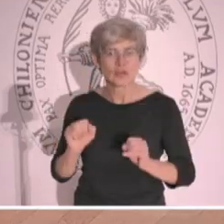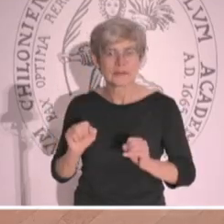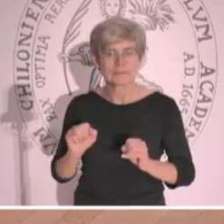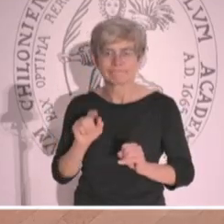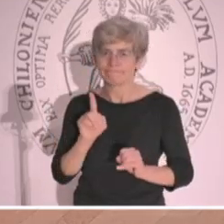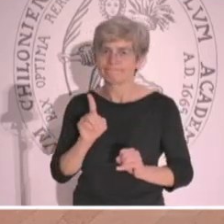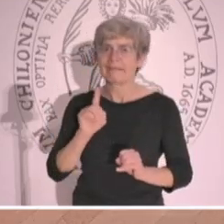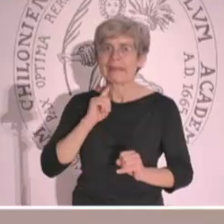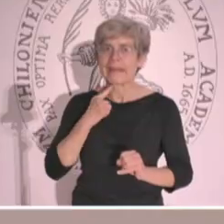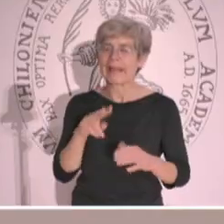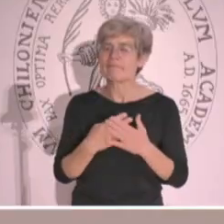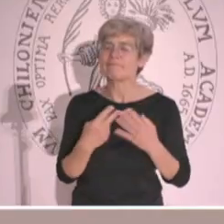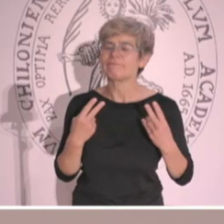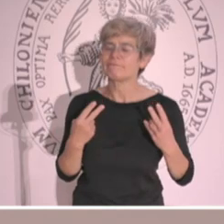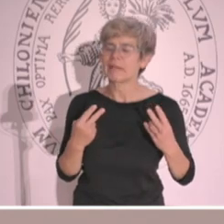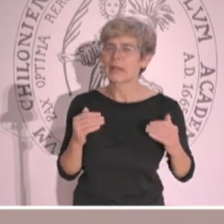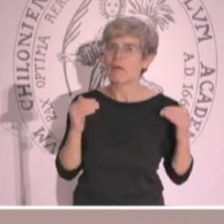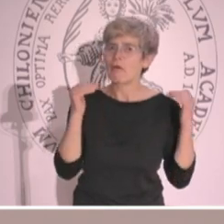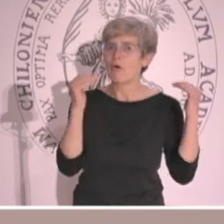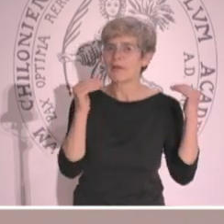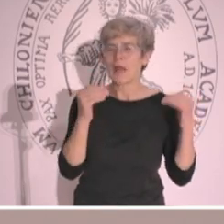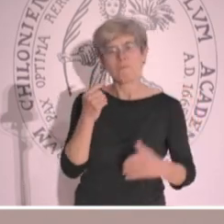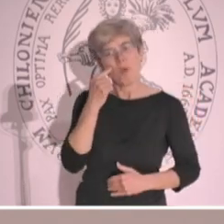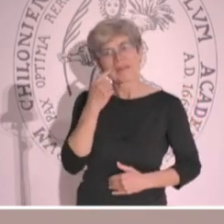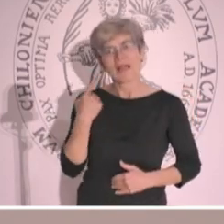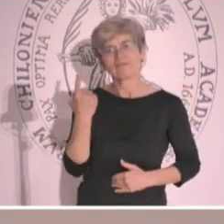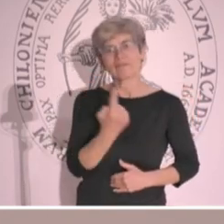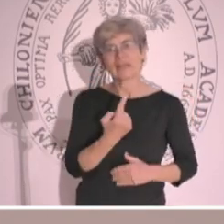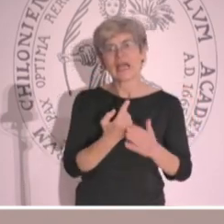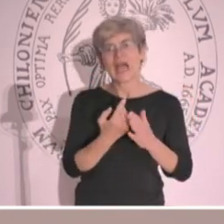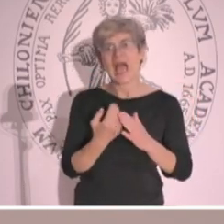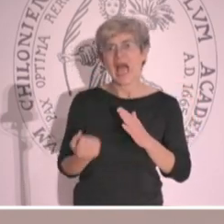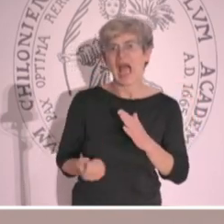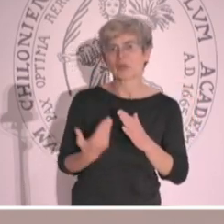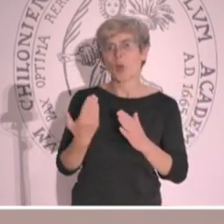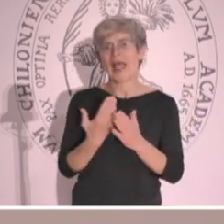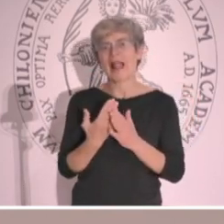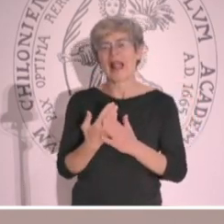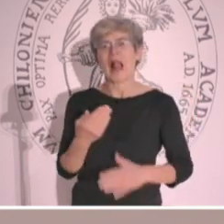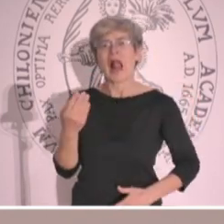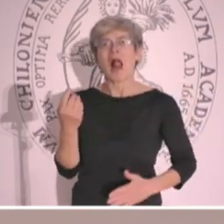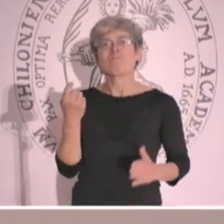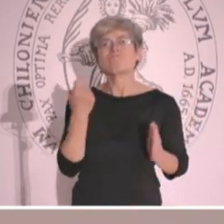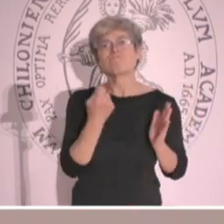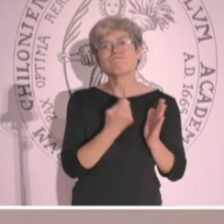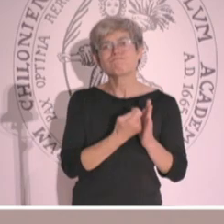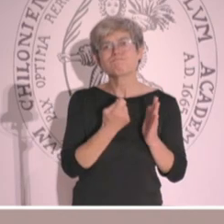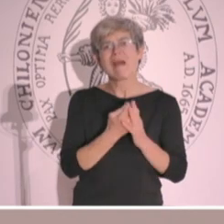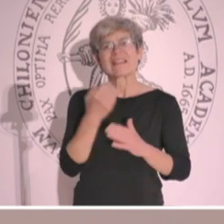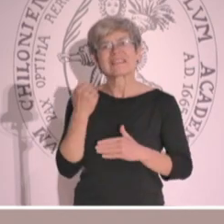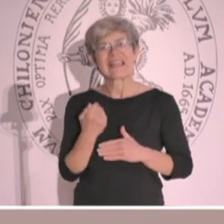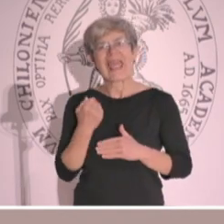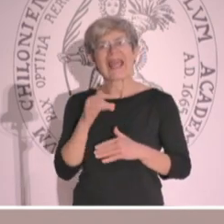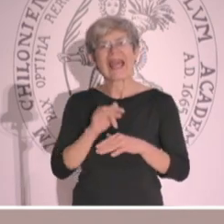Platz. Wir sind aktuell als Kiel, als Großstadt, die Preisträgerin mit dem Nachhaltigkeitspreis Deutschland sind